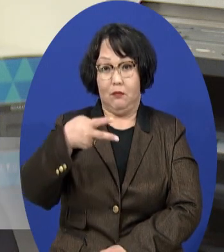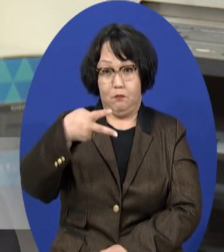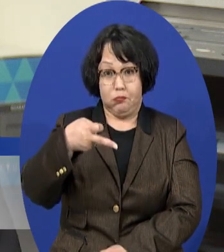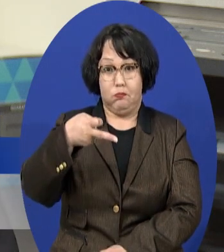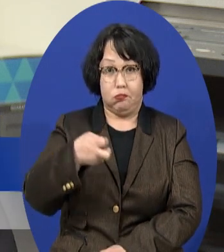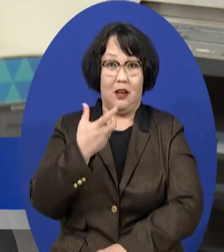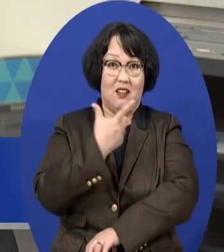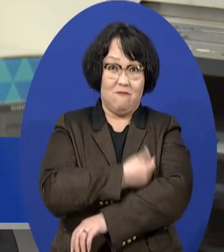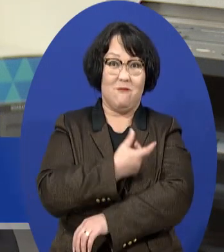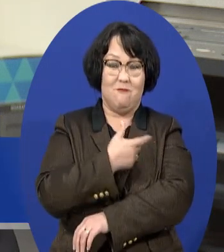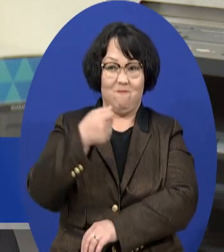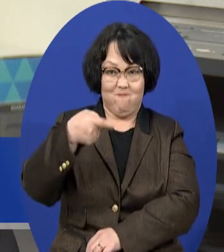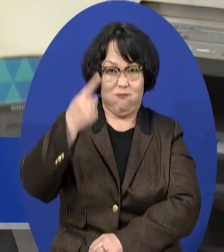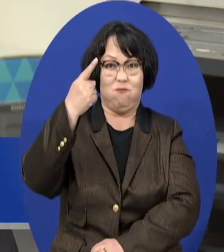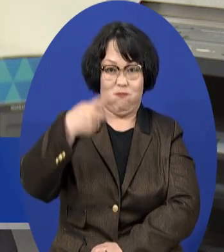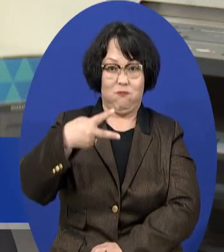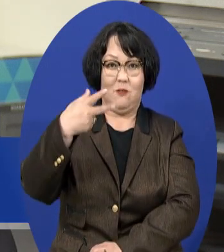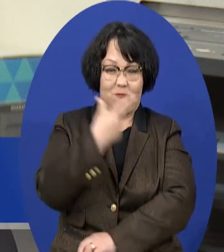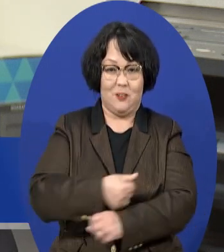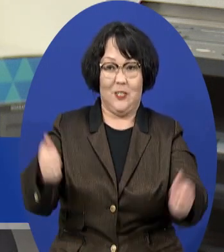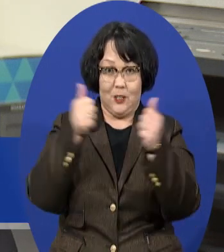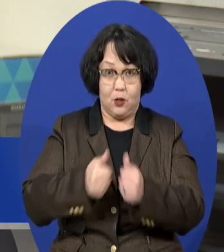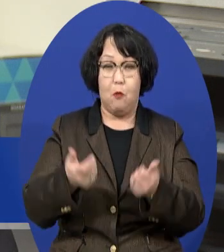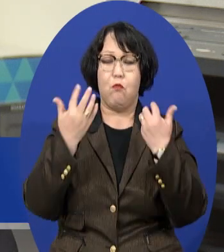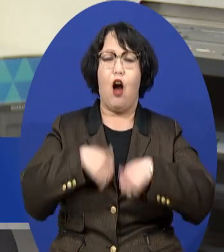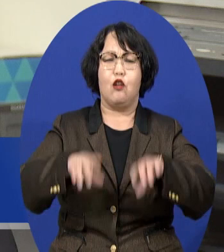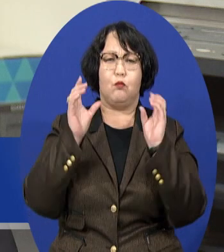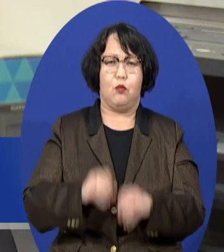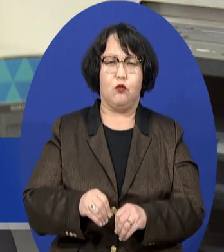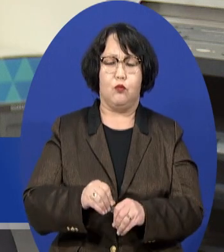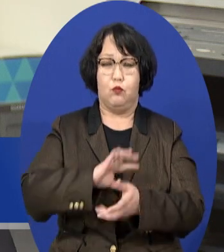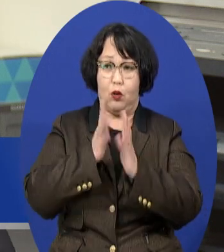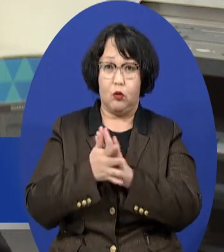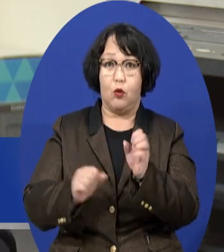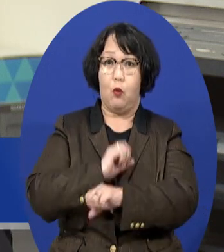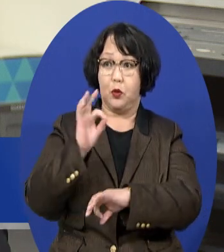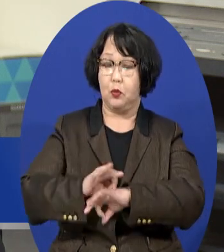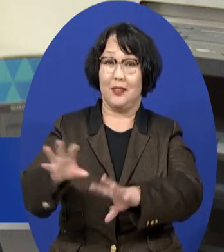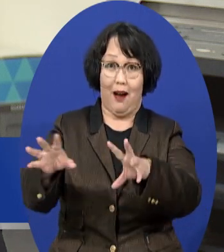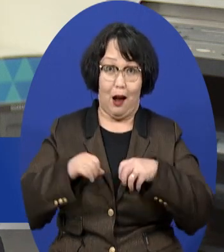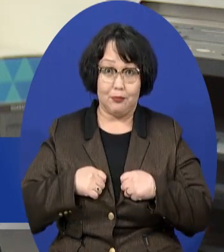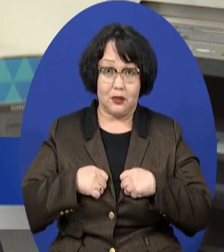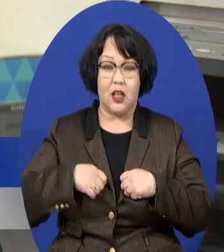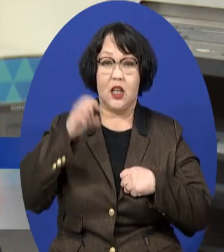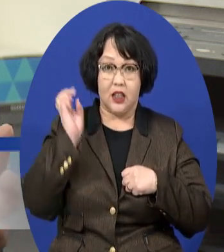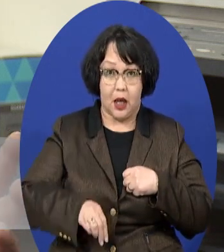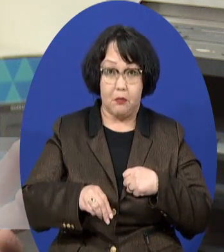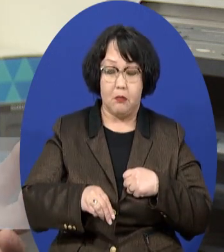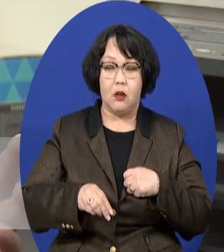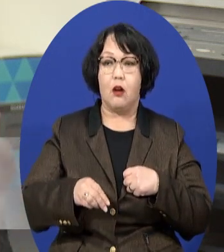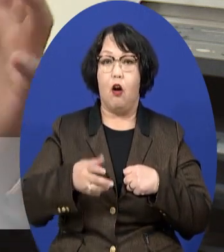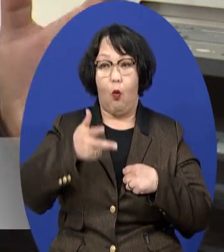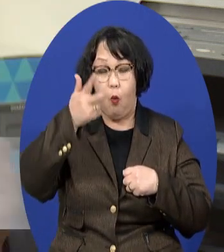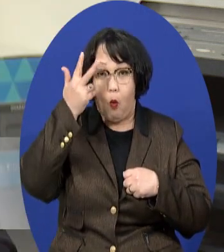вакцины буюу бүрэн тунгийн вакцины авцсан ч гэсэн халдвар авчвал халдвар авахдаа та өөрөө өвчлөхгүй. Халдвар авснаас хойш 3-аас 5 хоногийн